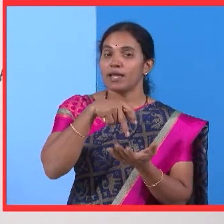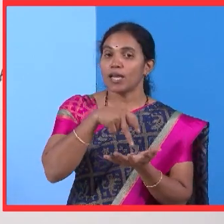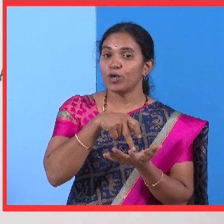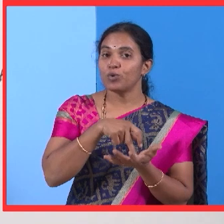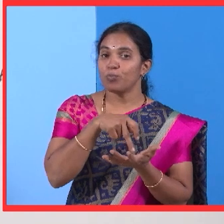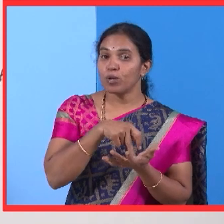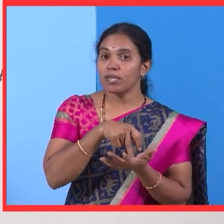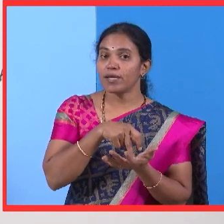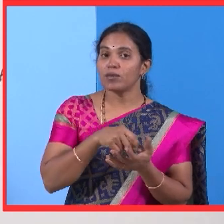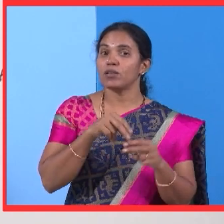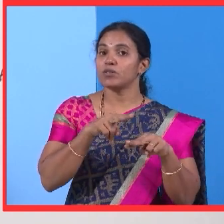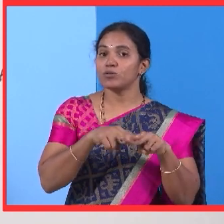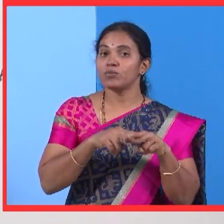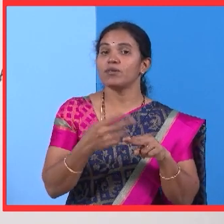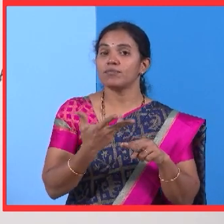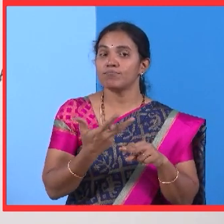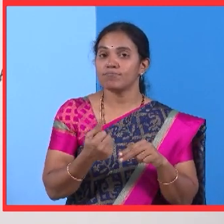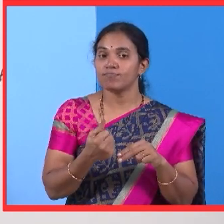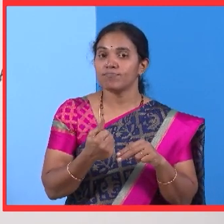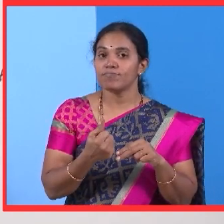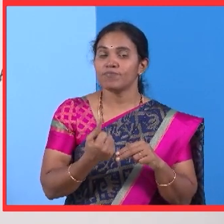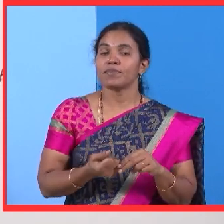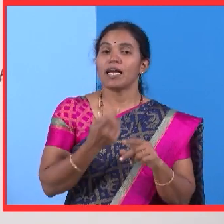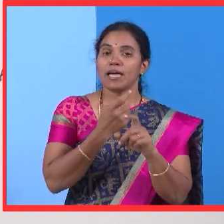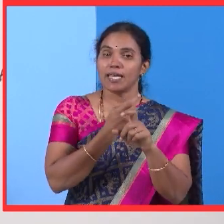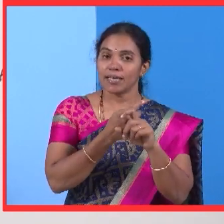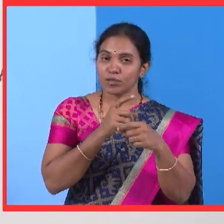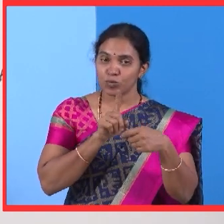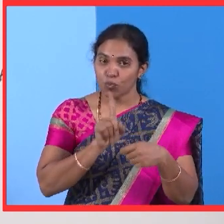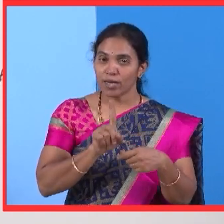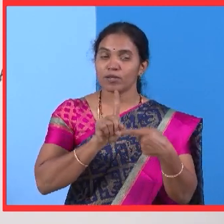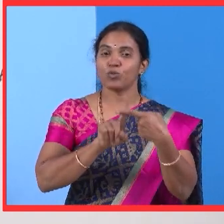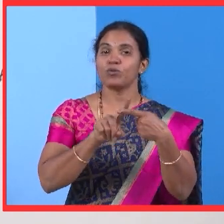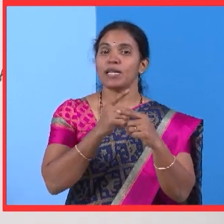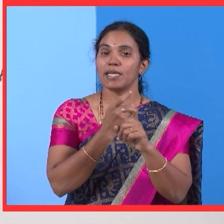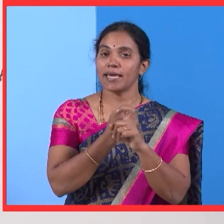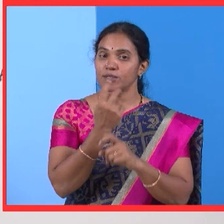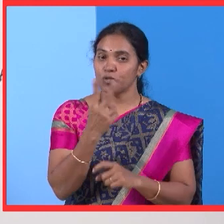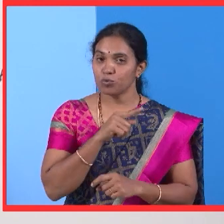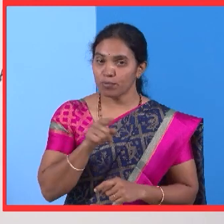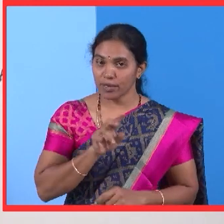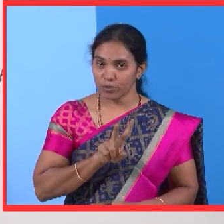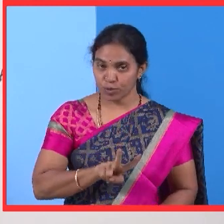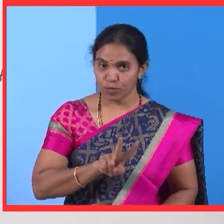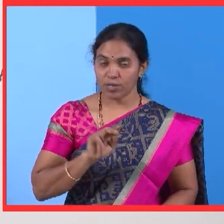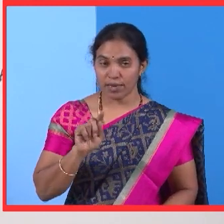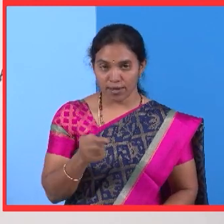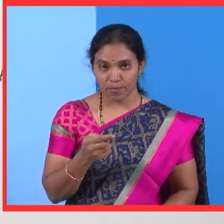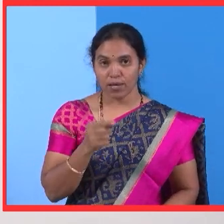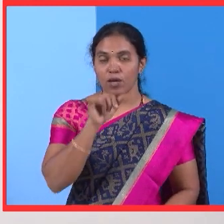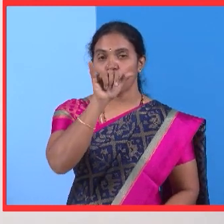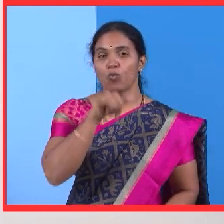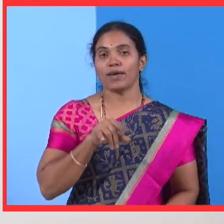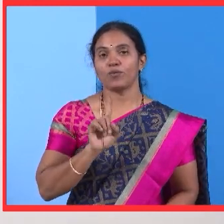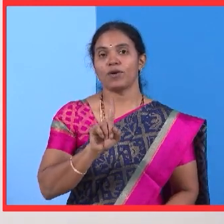ஆய தொலைவு y ஆய தொலைவானது m of x1 plus x2 by 2 comma y1 plus y2 by 2 என்று